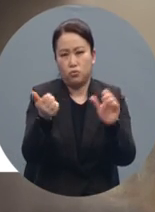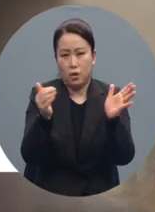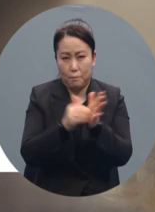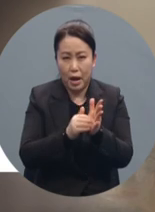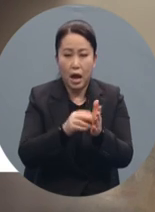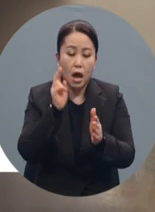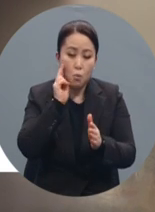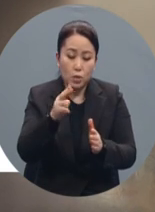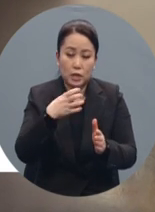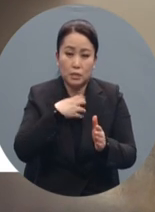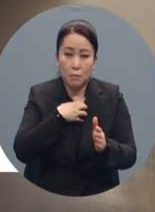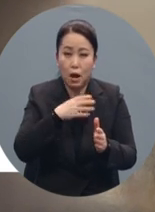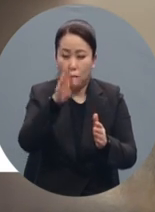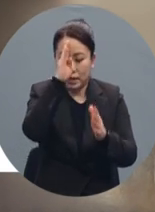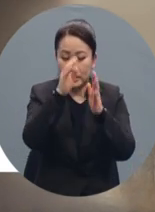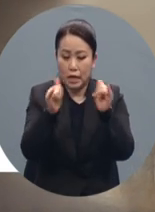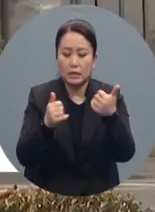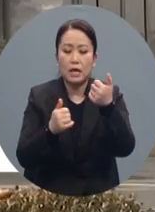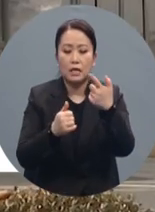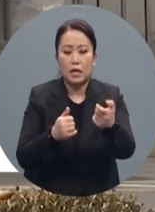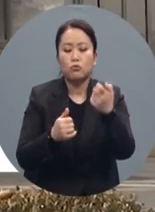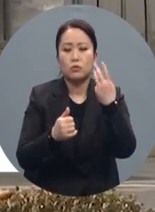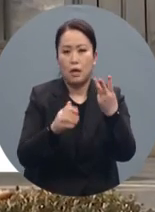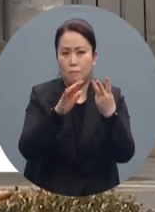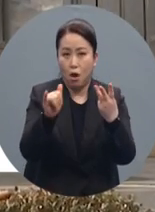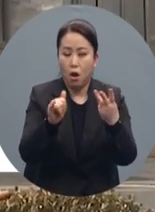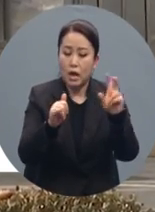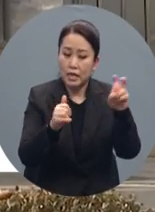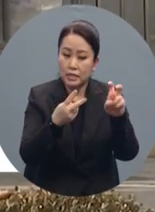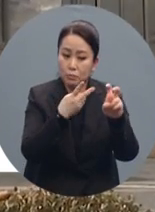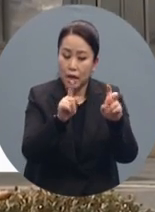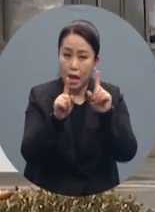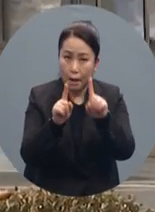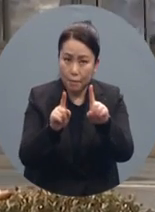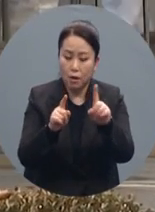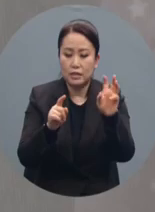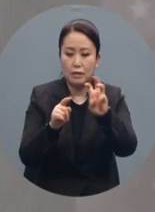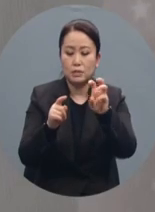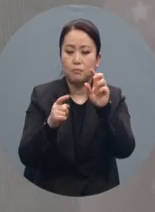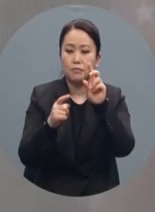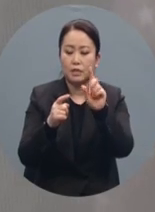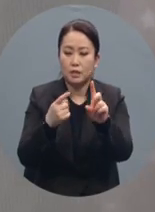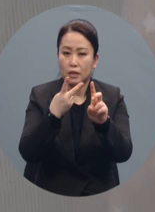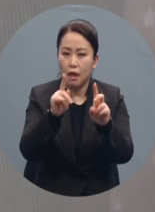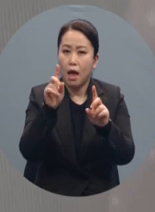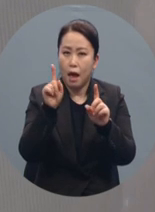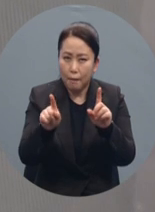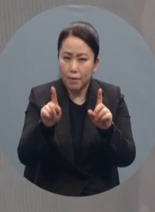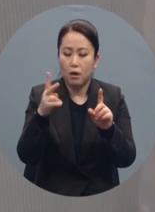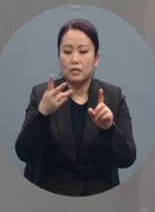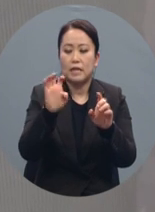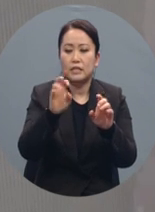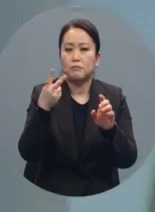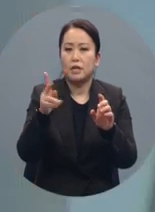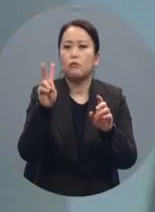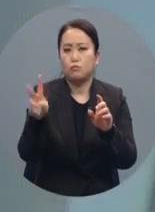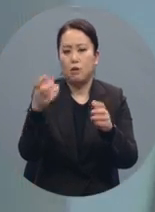위 중증 환자는 63명으로 20대 1명 30대 1 명사 10대 2명이 포함돼 있습니다